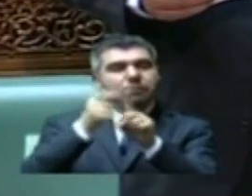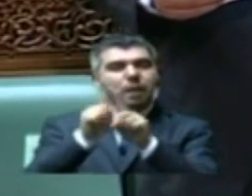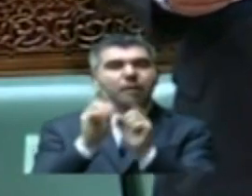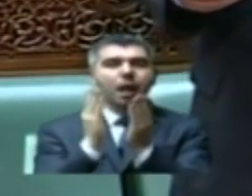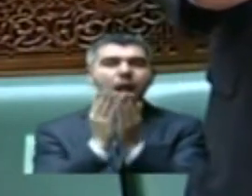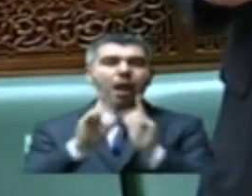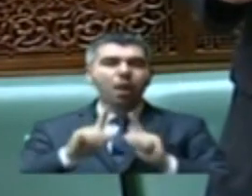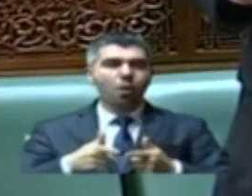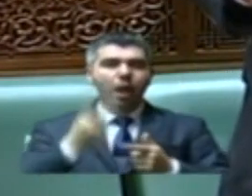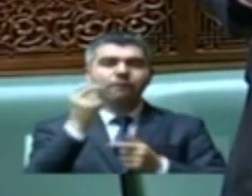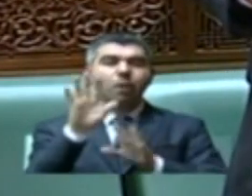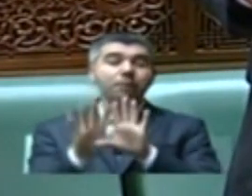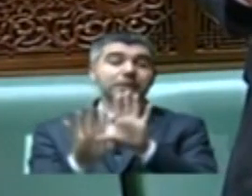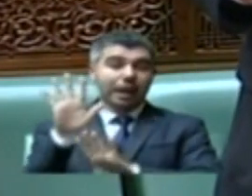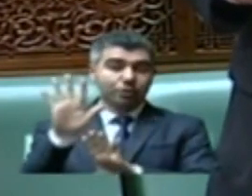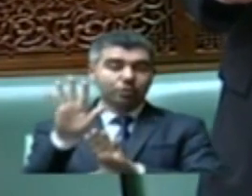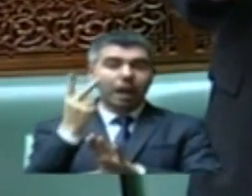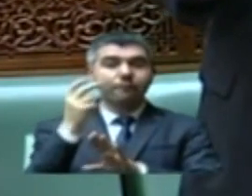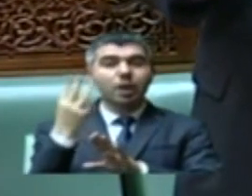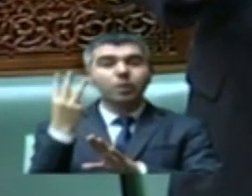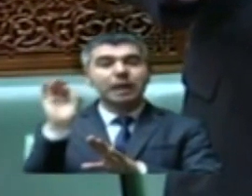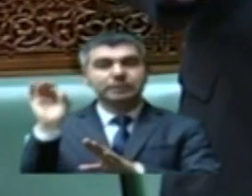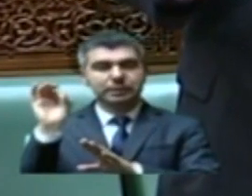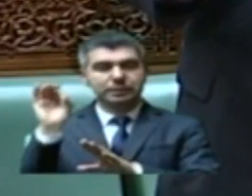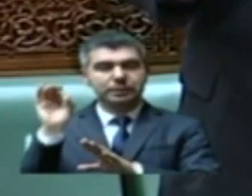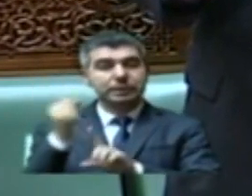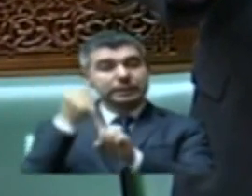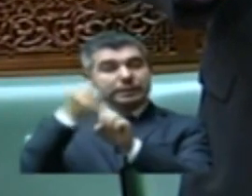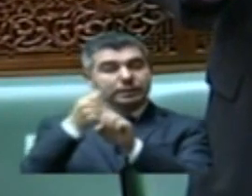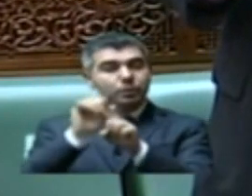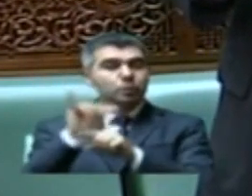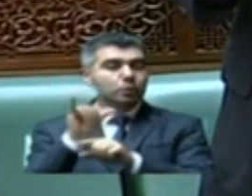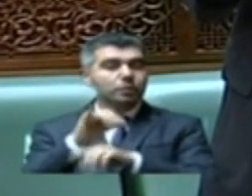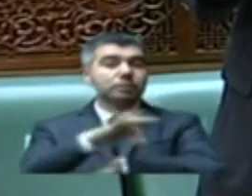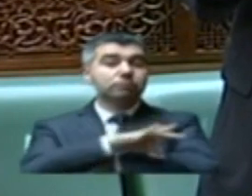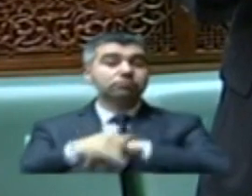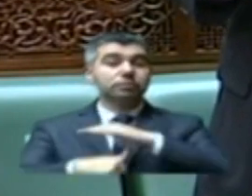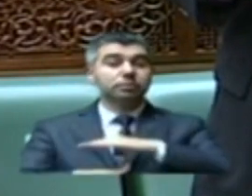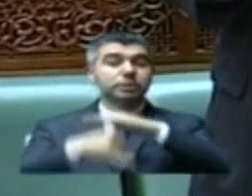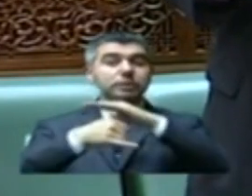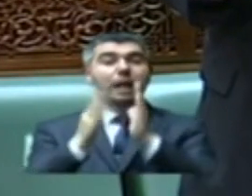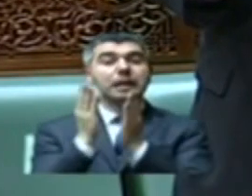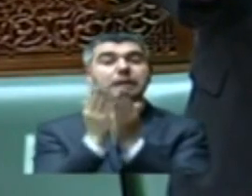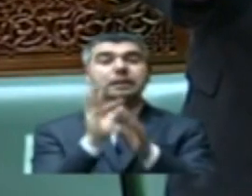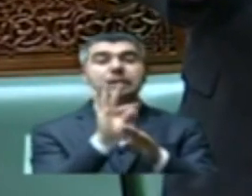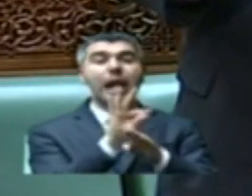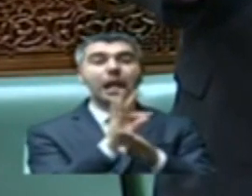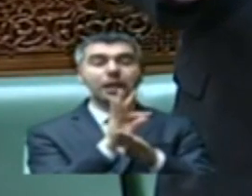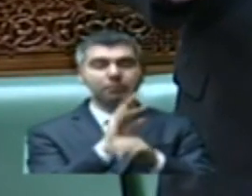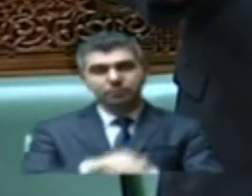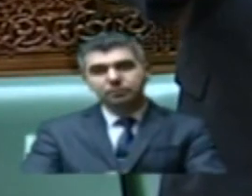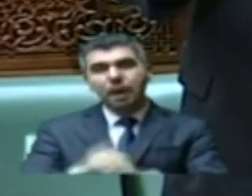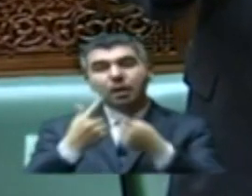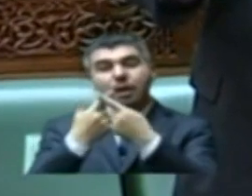والتكوين 2015-2030 التي عدها المجلس الأعلى للتعليم، والتي على ضوئها تم إعداد